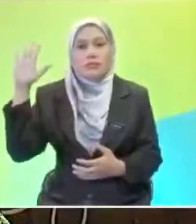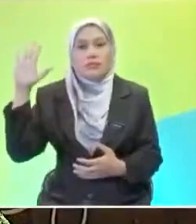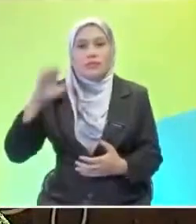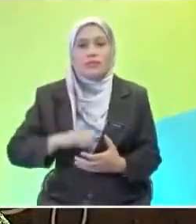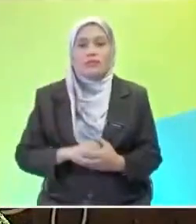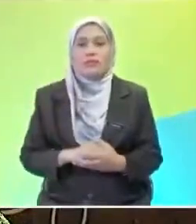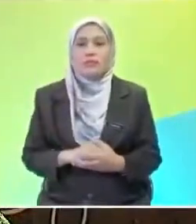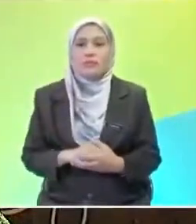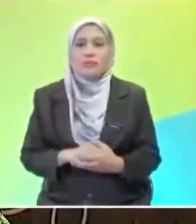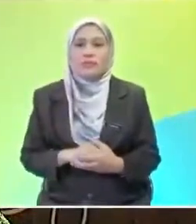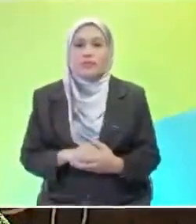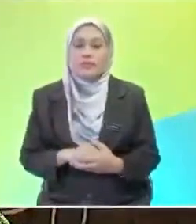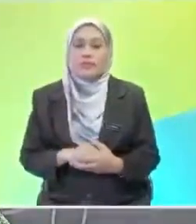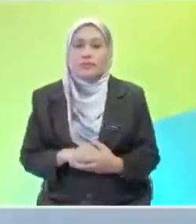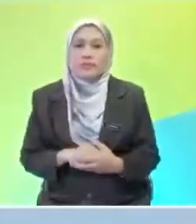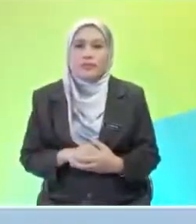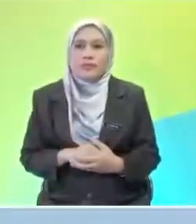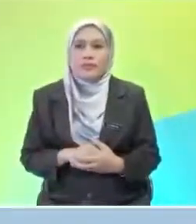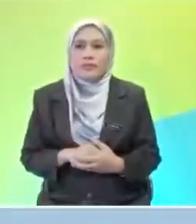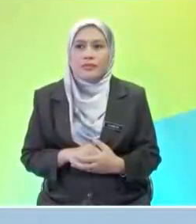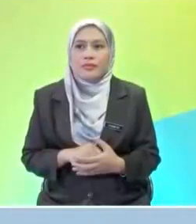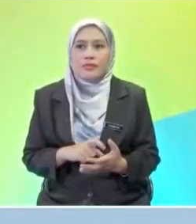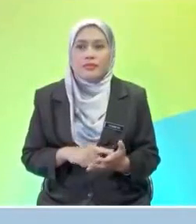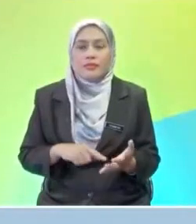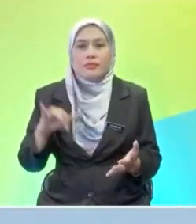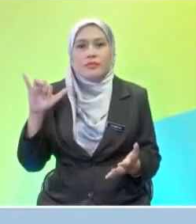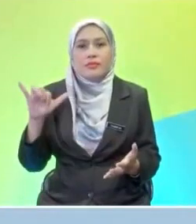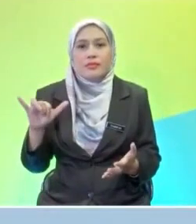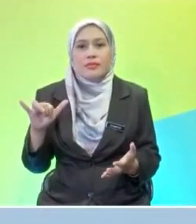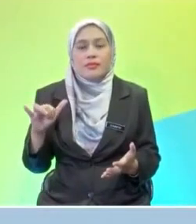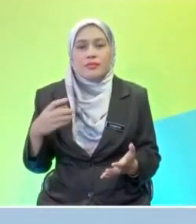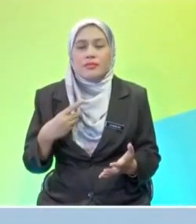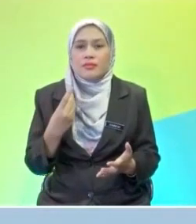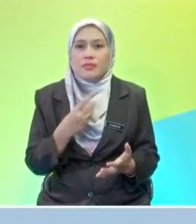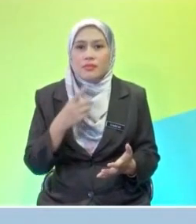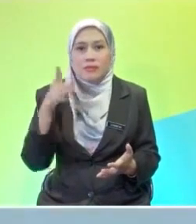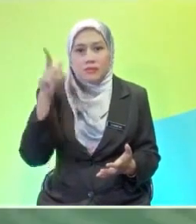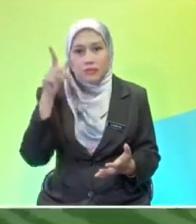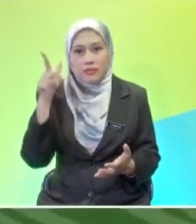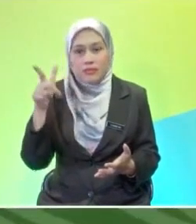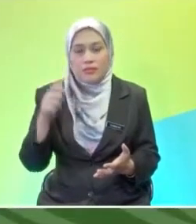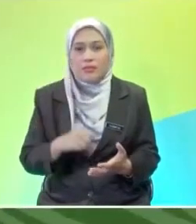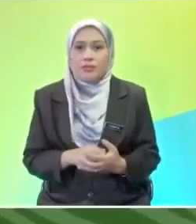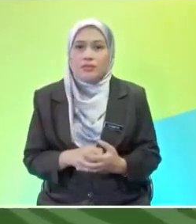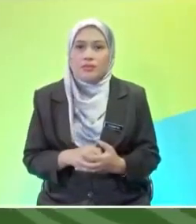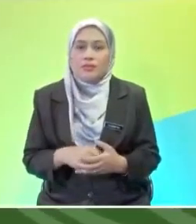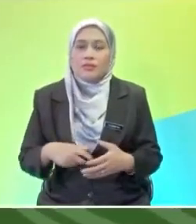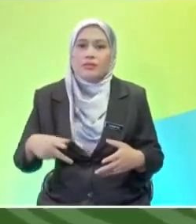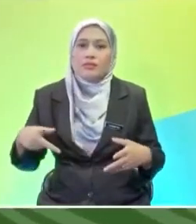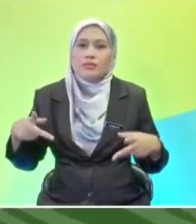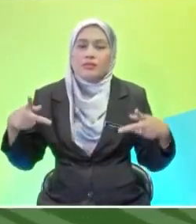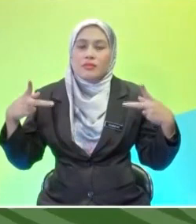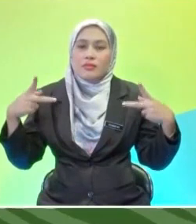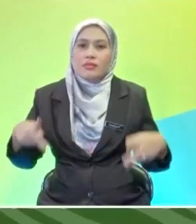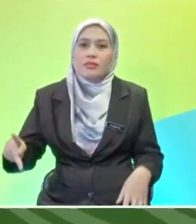dekat slide tu? Ya, apa yang kita dapat lihat? Siapa tahu angkat tangan? Silakan. Okey, Mia, silakan Mia. Produk hutan dan calik